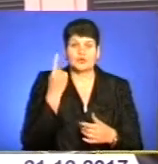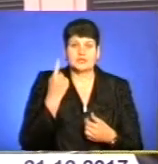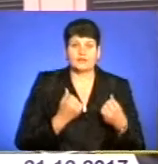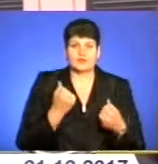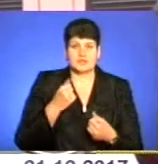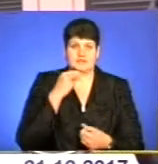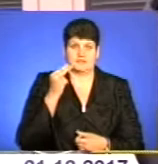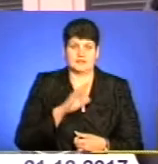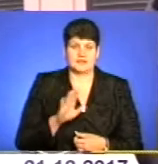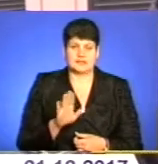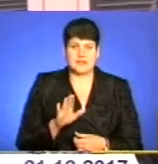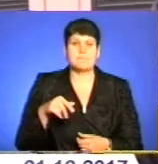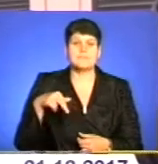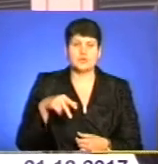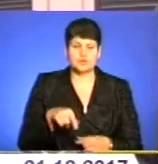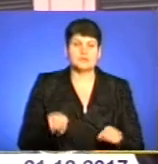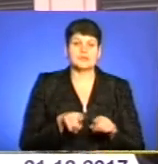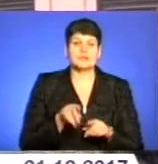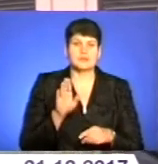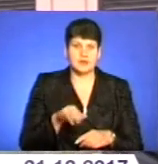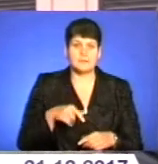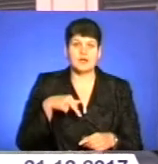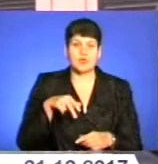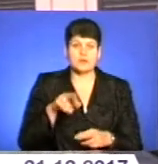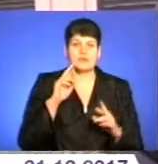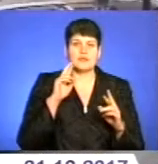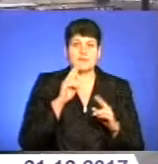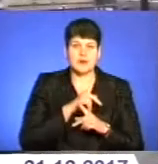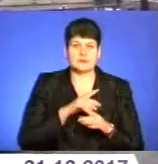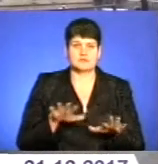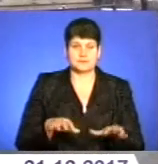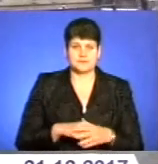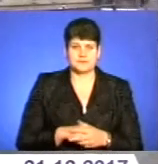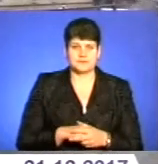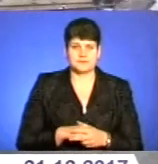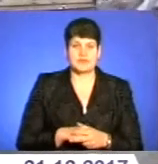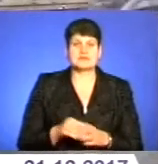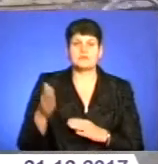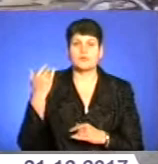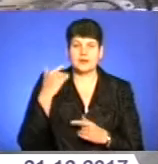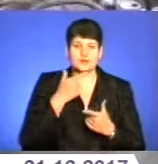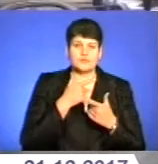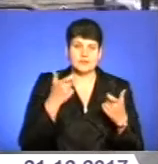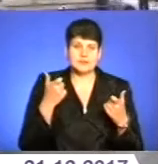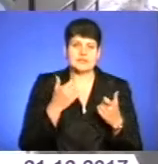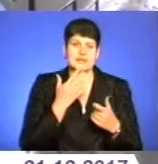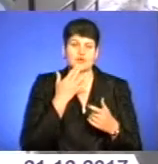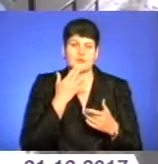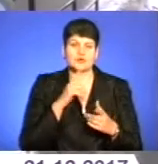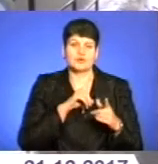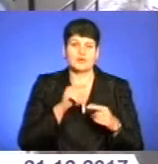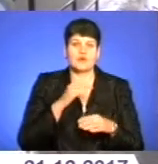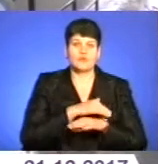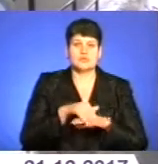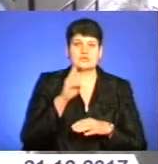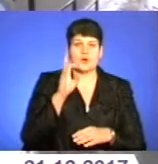Ні. І пішоходи, тому що не переходять в правильних місцях. За попередньою інформацією, іномарка виїжджала з вулиці